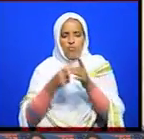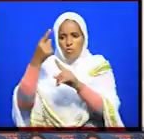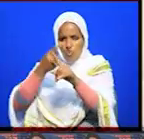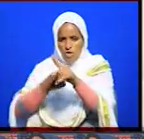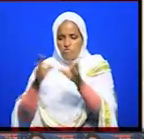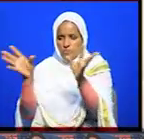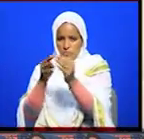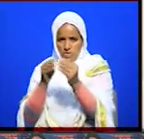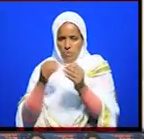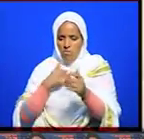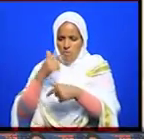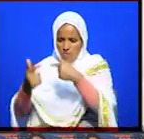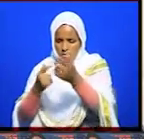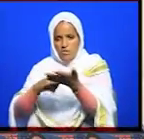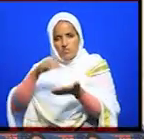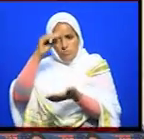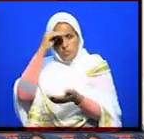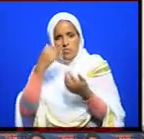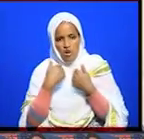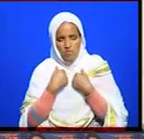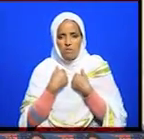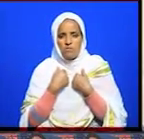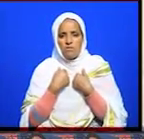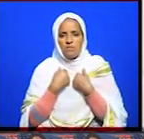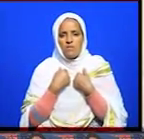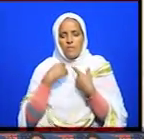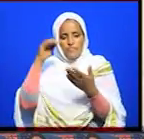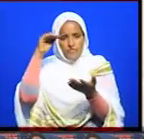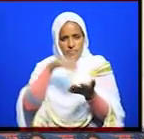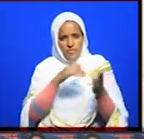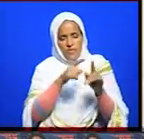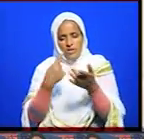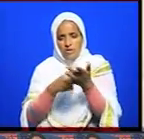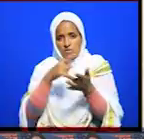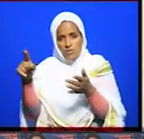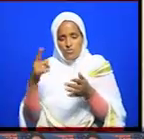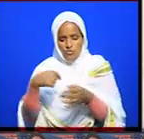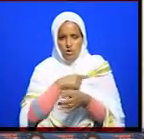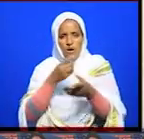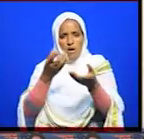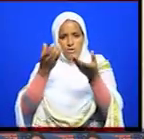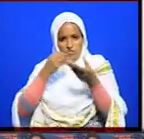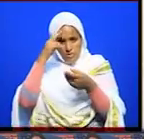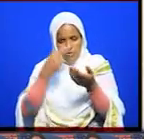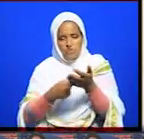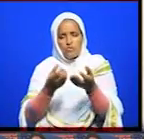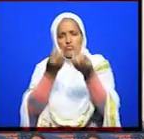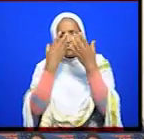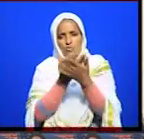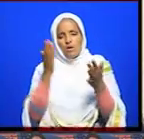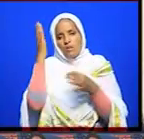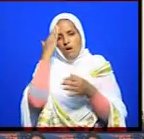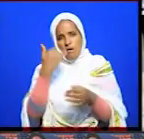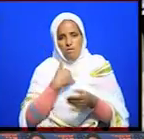ደግሞ በወር ይሰበስቡናል። በዛ ሂደን እንማራለን። እና እሳቸውም ስለሚያስተምሩን ብዙ